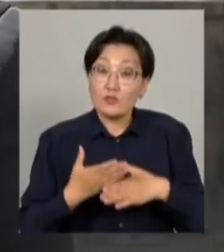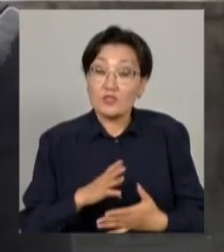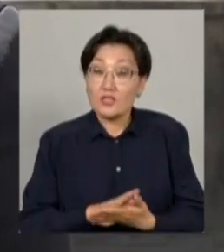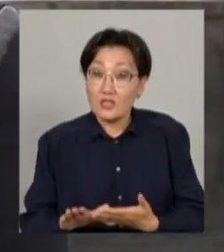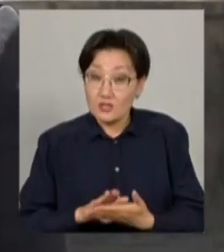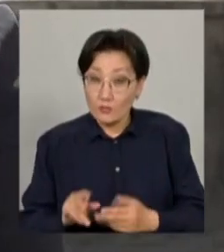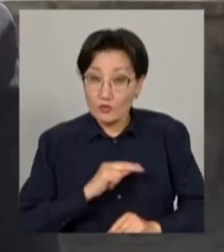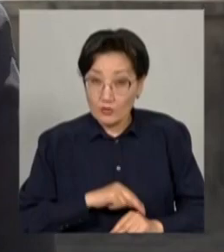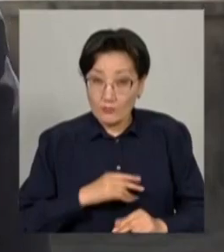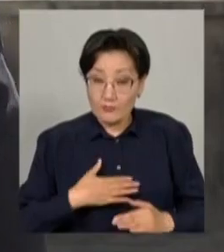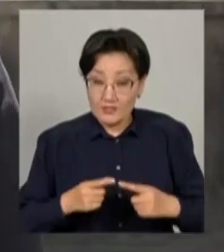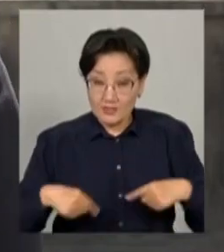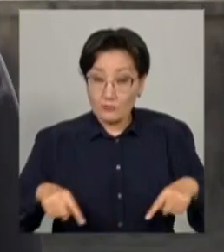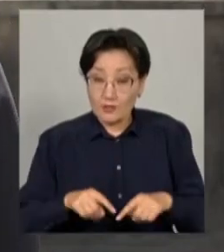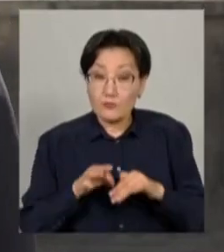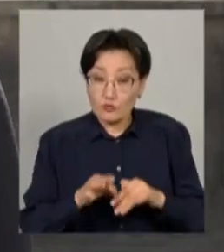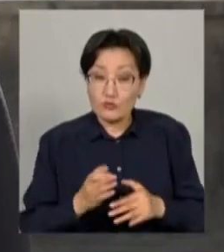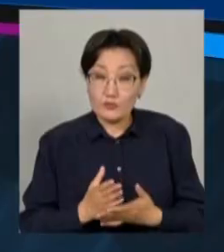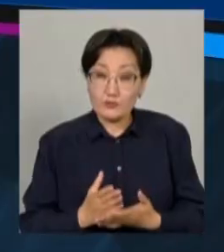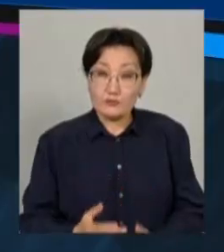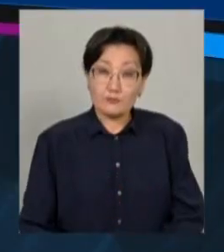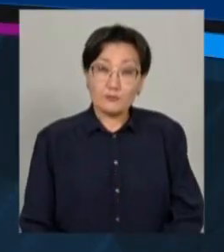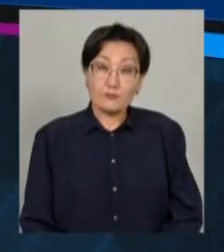тазалық жұмыстарын біздің мекеме жасап жатыр.